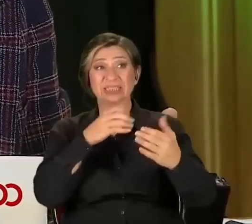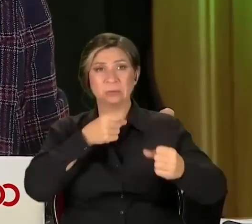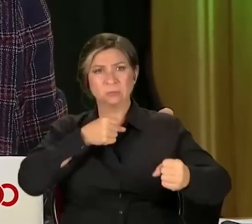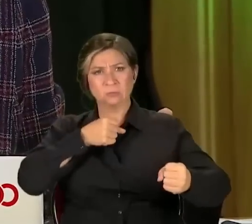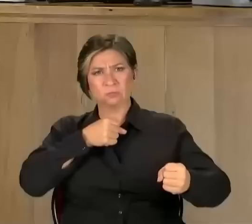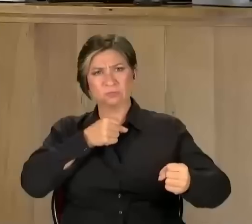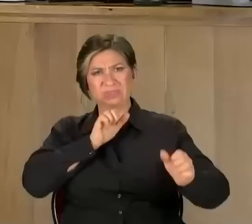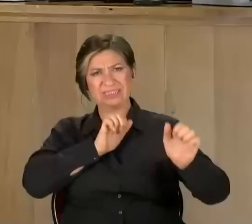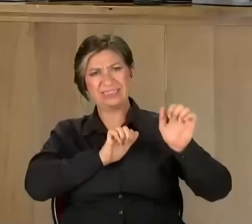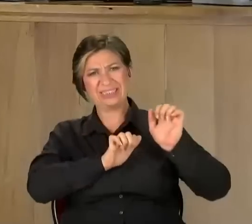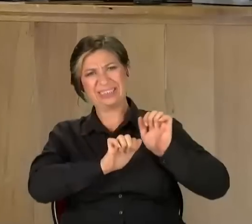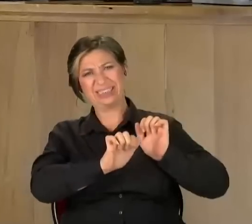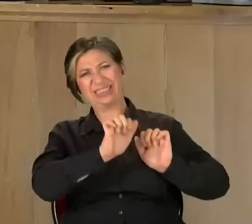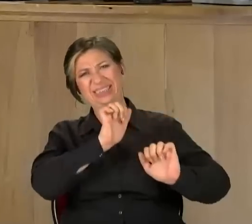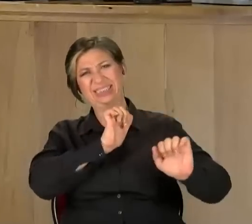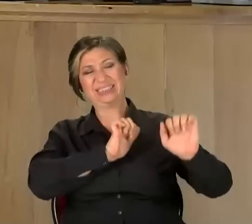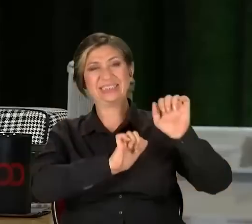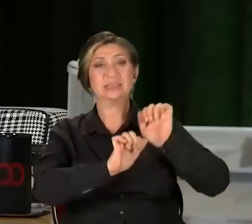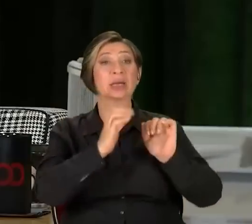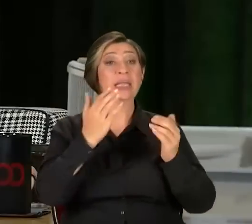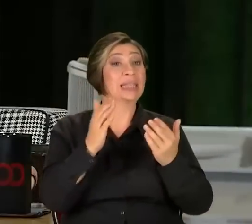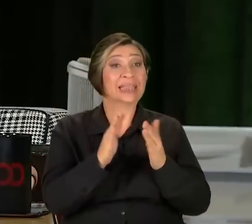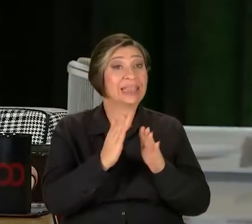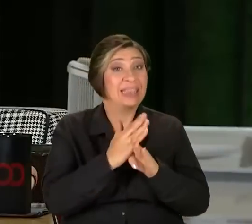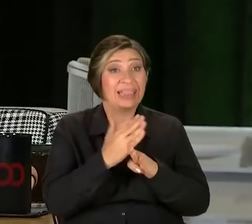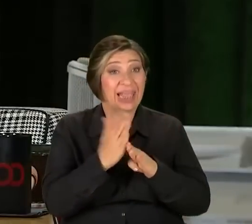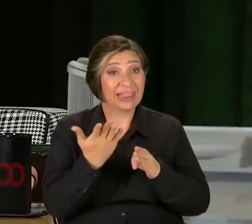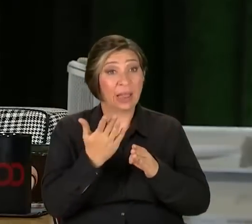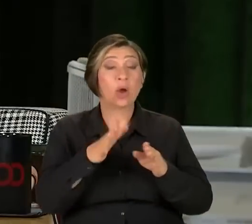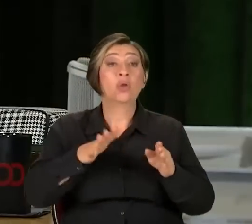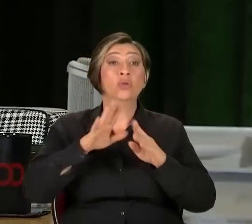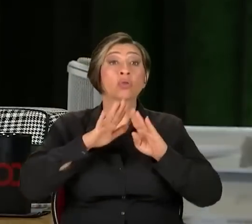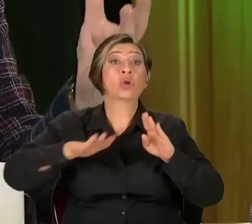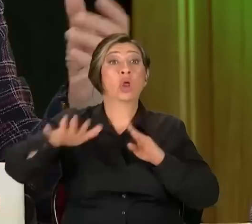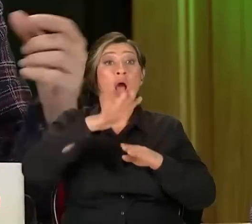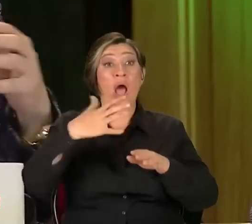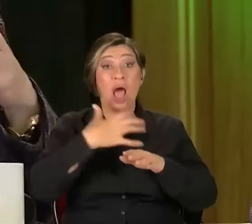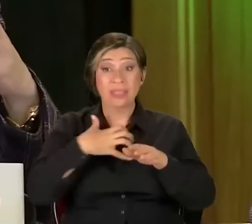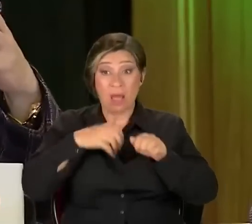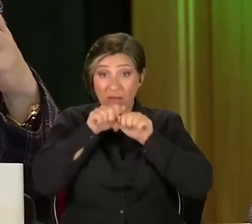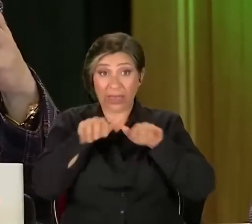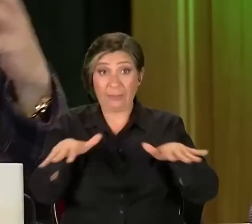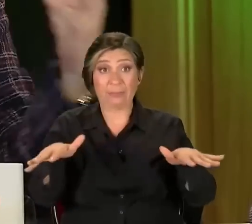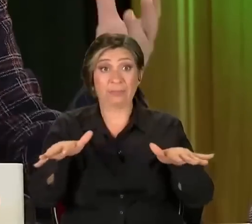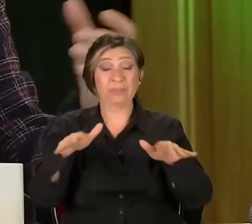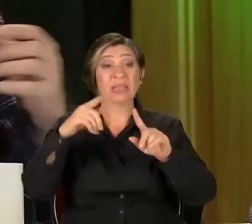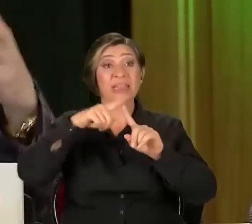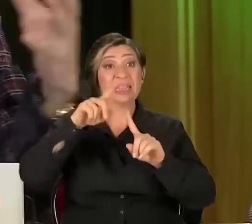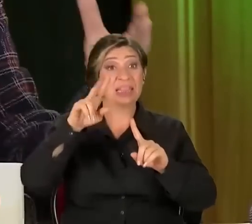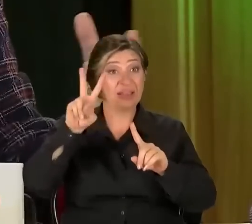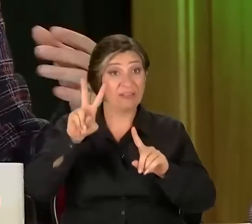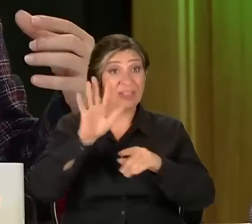dirençliydi. Direniyordu. Çünkü aslında global ana akım